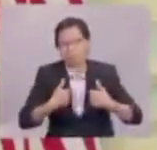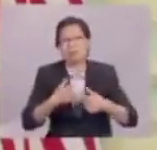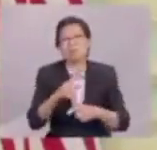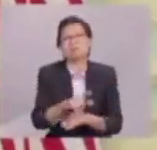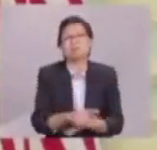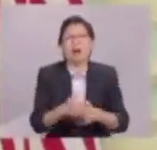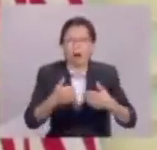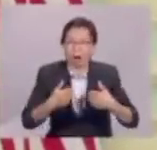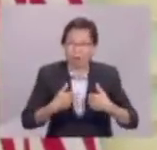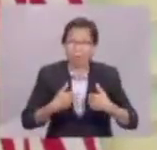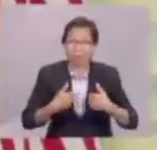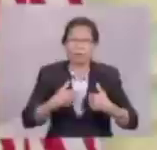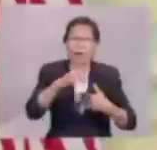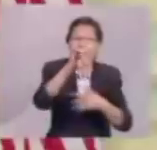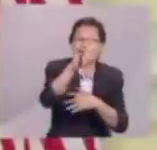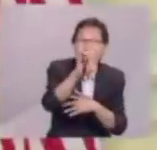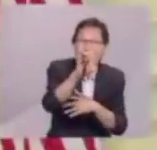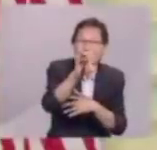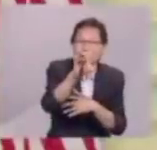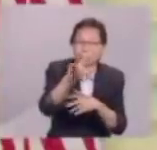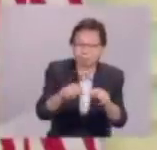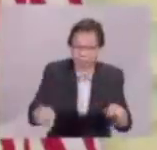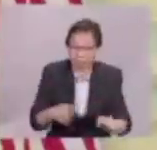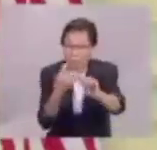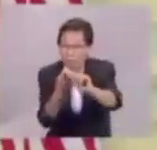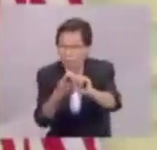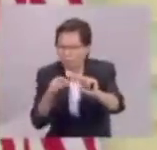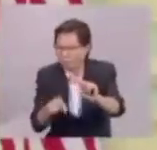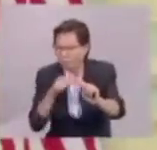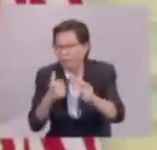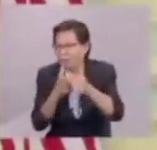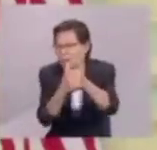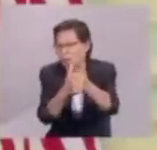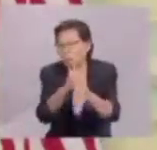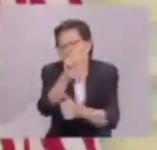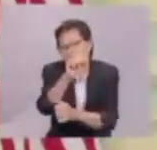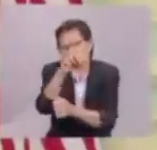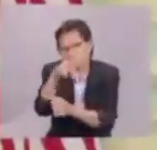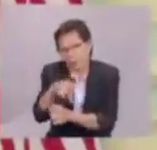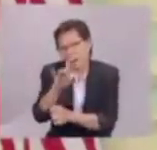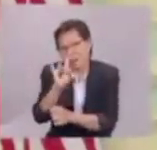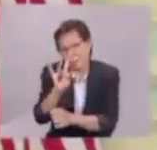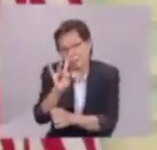manakala terdapat 8 tapak binaan yang tidak mematuhi SOP.